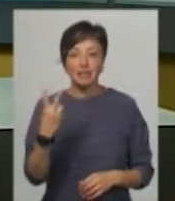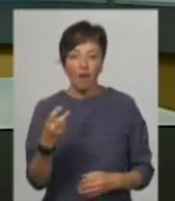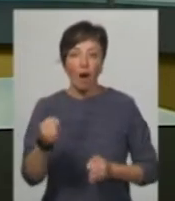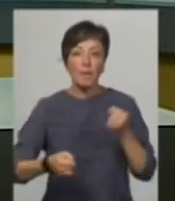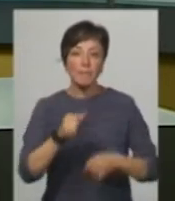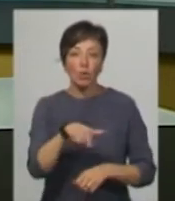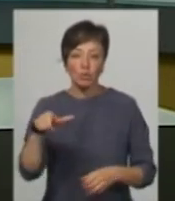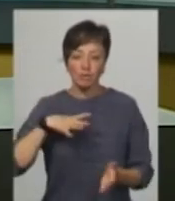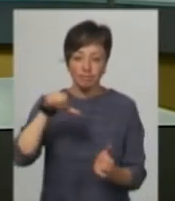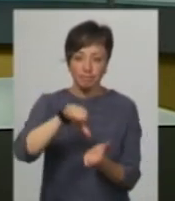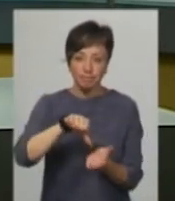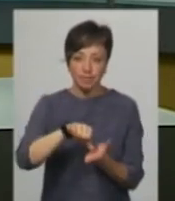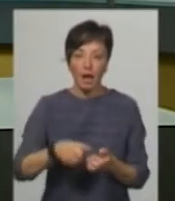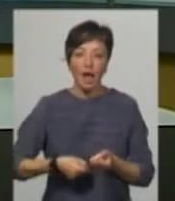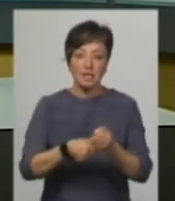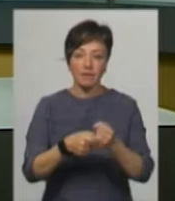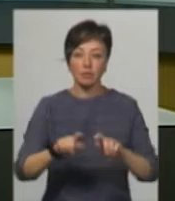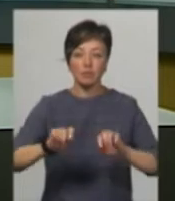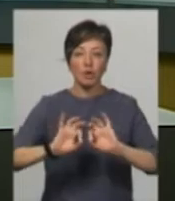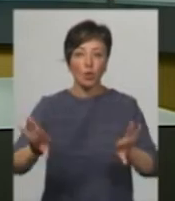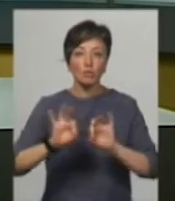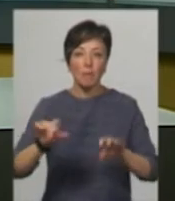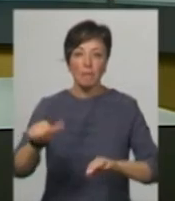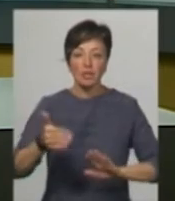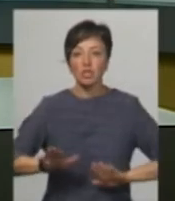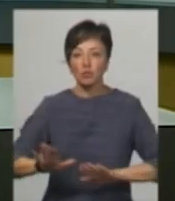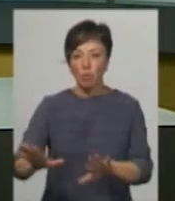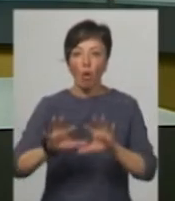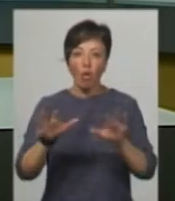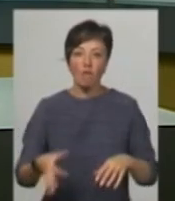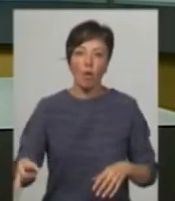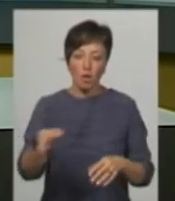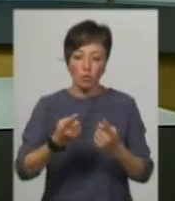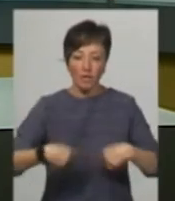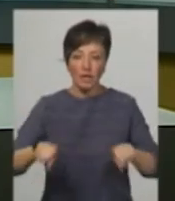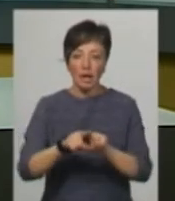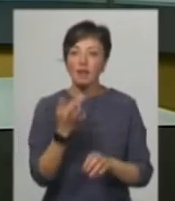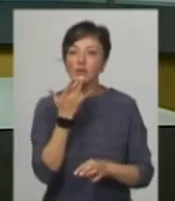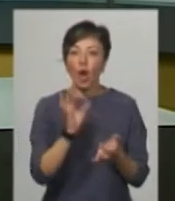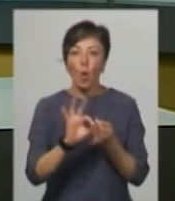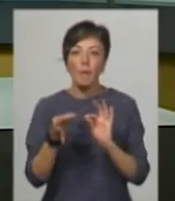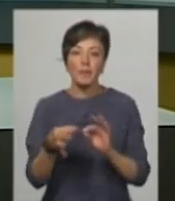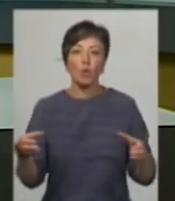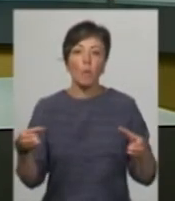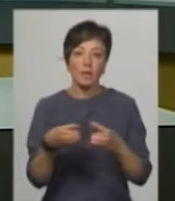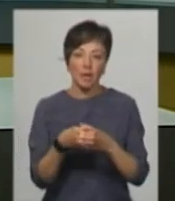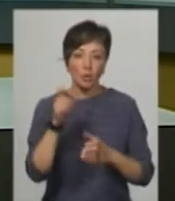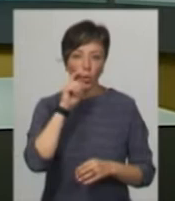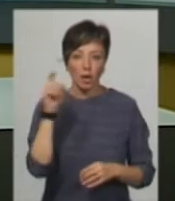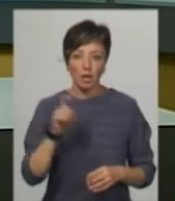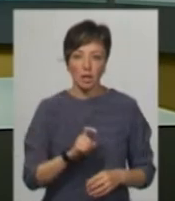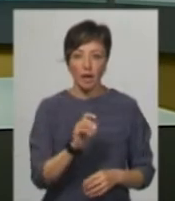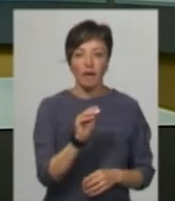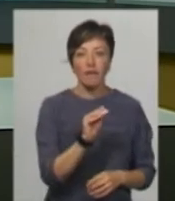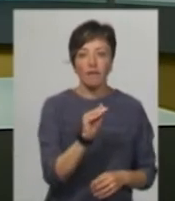в естафеті. Про це Суспільному сказав перший заступник голови обласного відділення Національного олімпійського комітету України